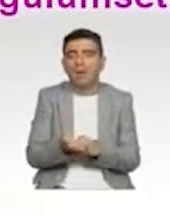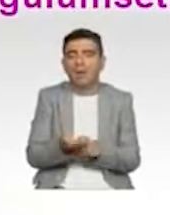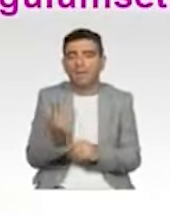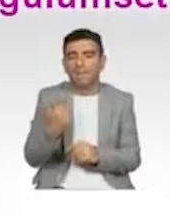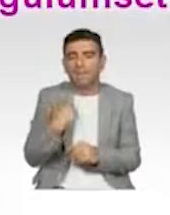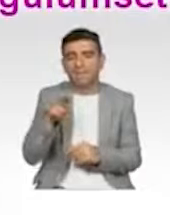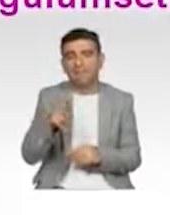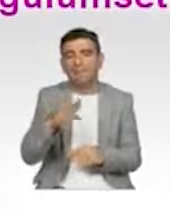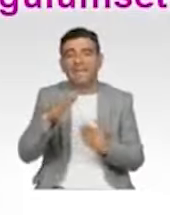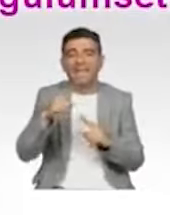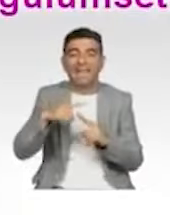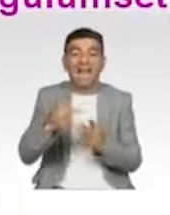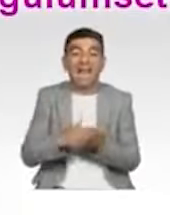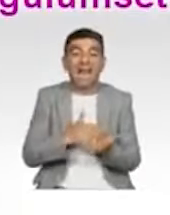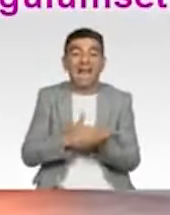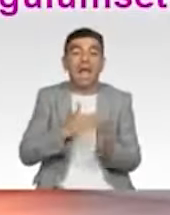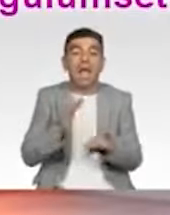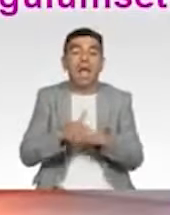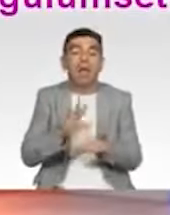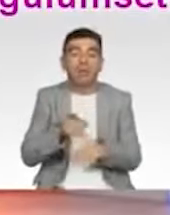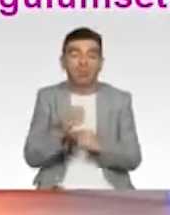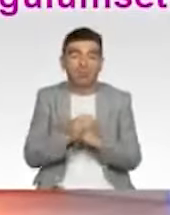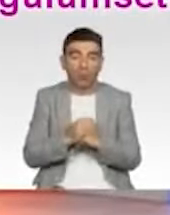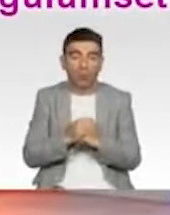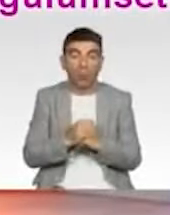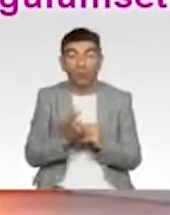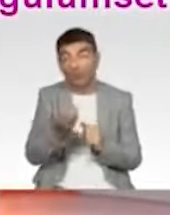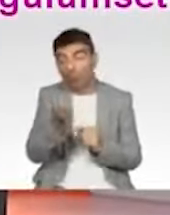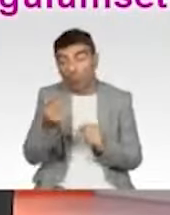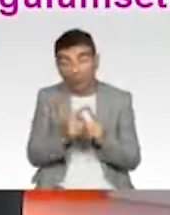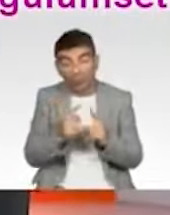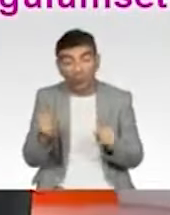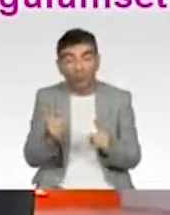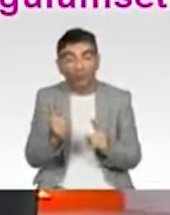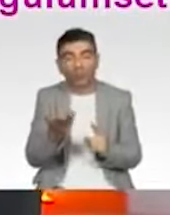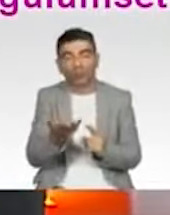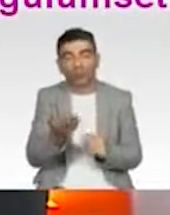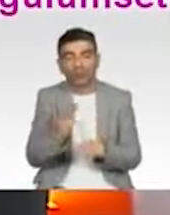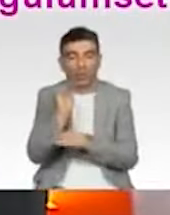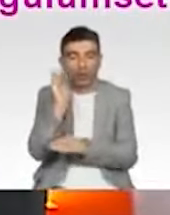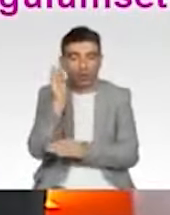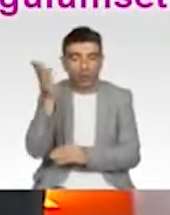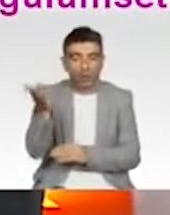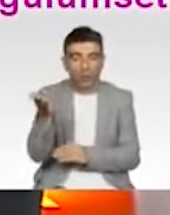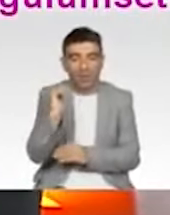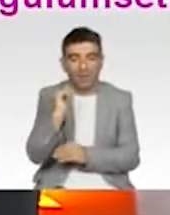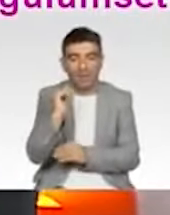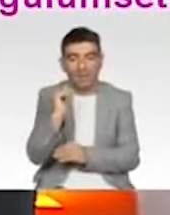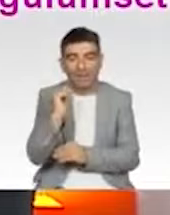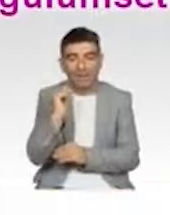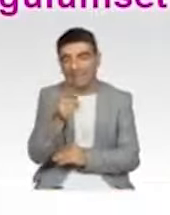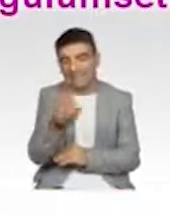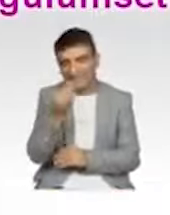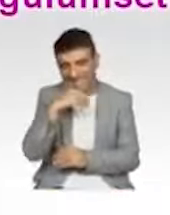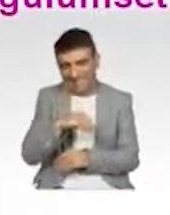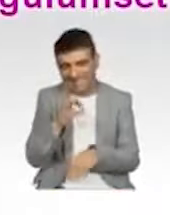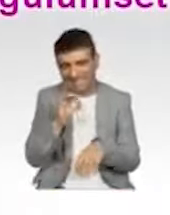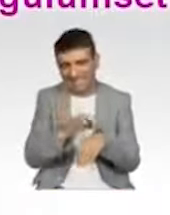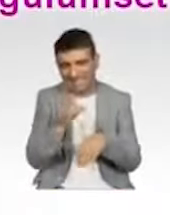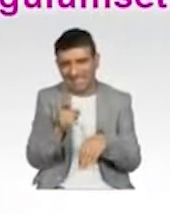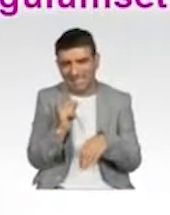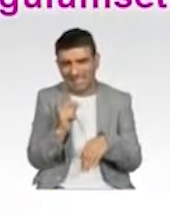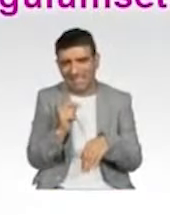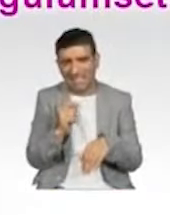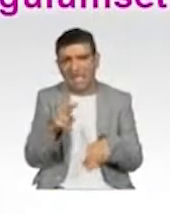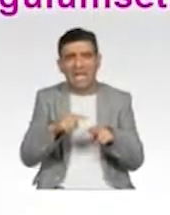bizim gibi tereyağlı kavurmuyor. Mesela Okinavalılar çok uzun yaşayan bir toplumdur. Aynen. Ve genellikle tükettikleri şeyler